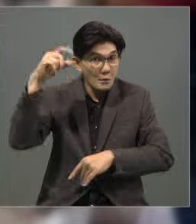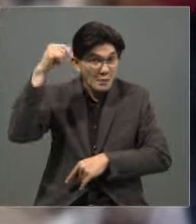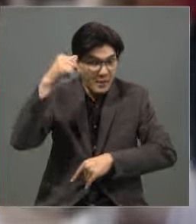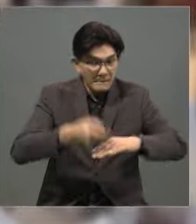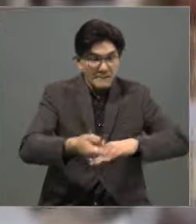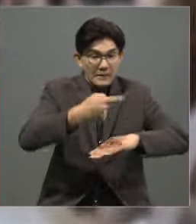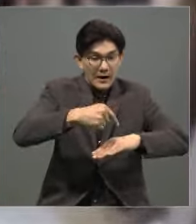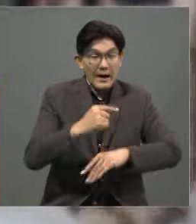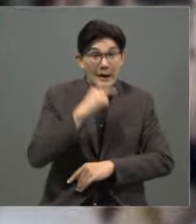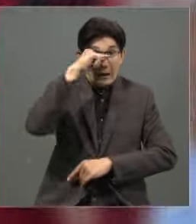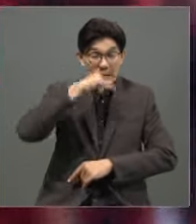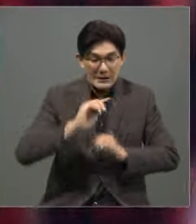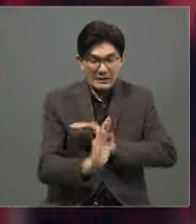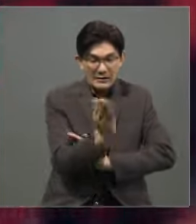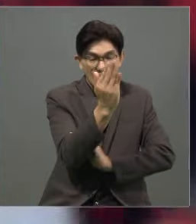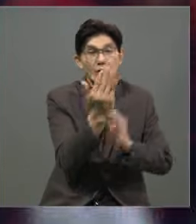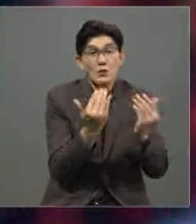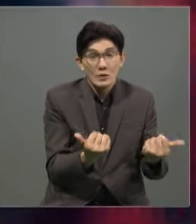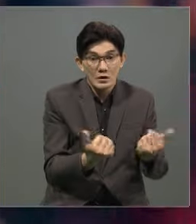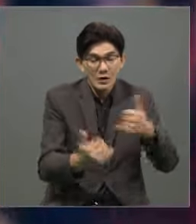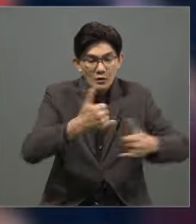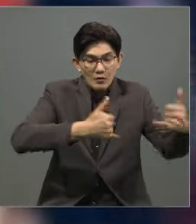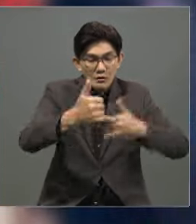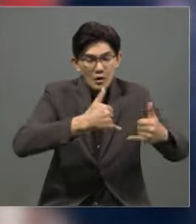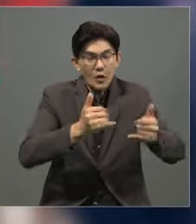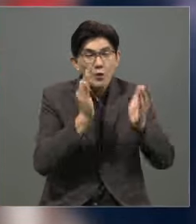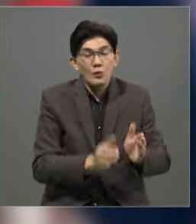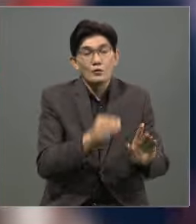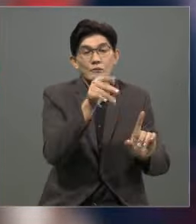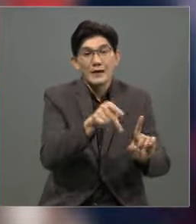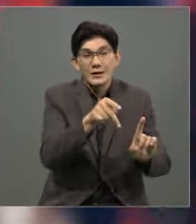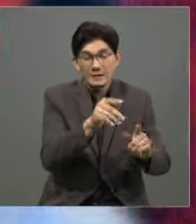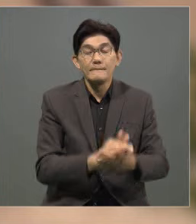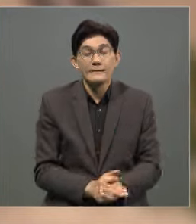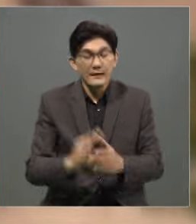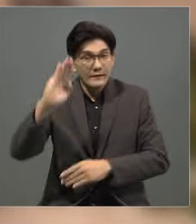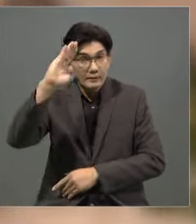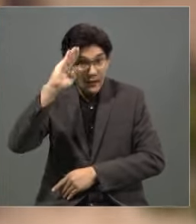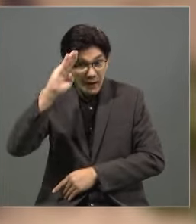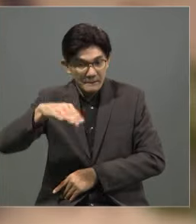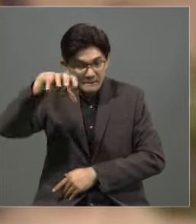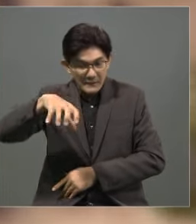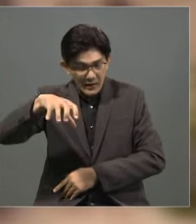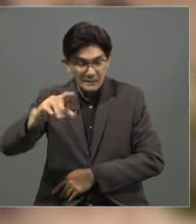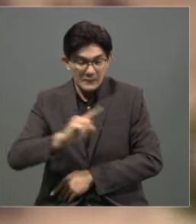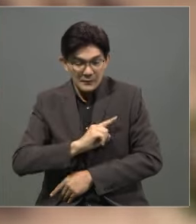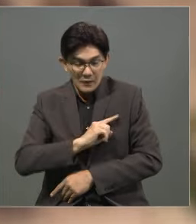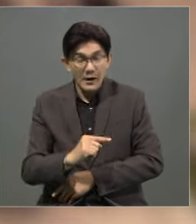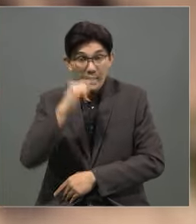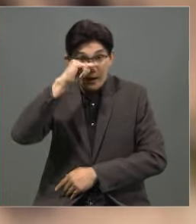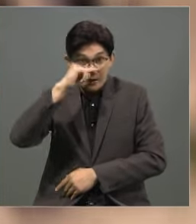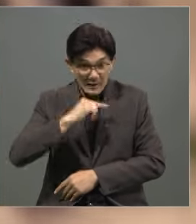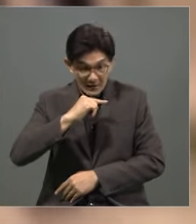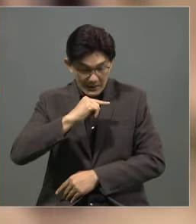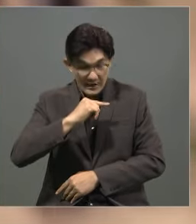ประเทศไทยตั้งแต่ช่วงเช้าเลยนะครับทยอยแล้วกว่า 1,000คนทั้งนี้นะครับทางเจ้าหน้าที่ทหารจากหน่วยเฉพาะกิจในฝั่งประเทศไทยนะครับก็คือ